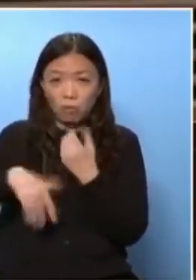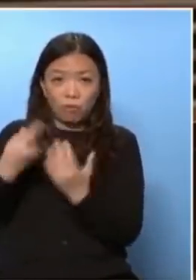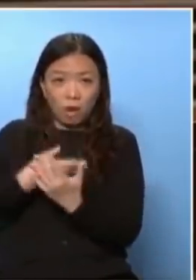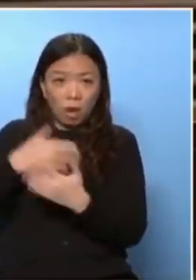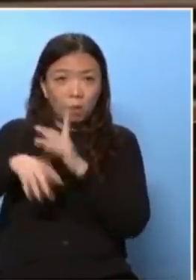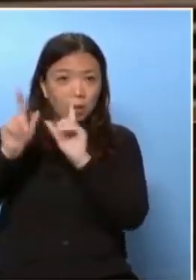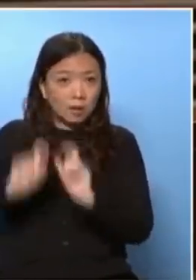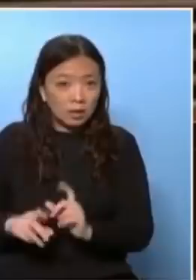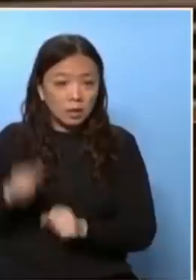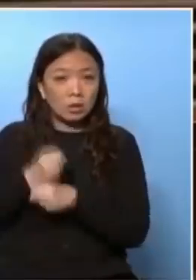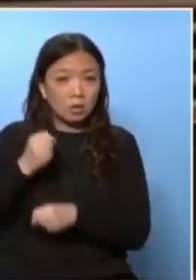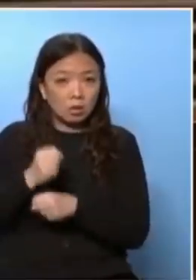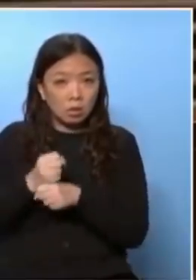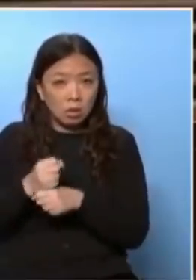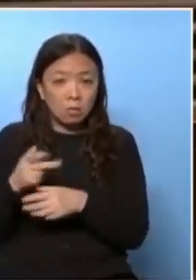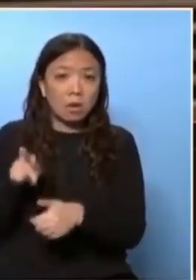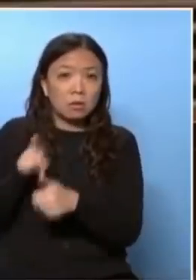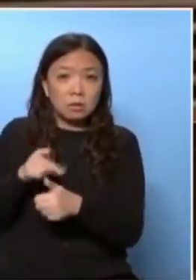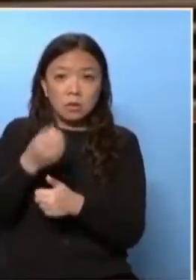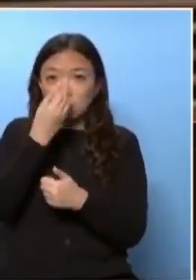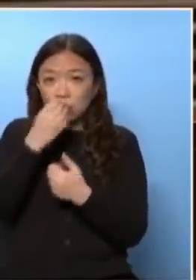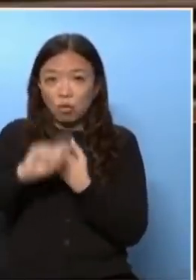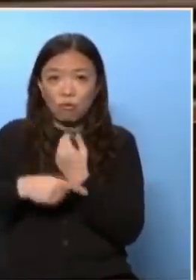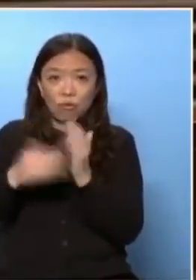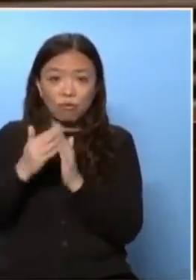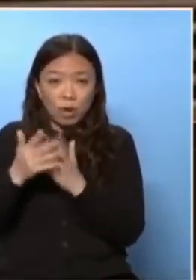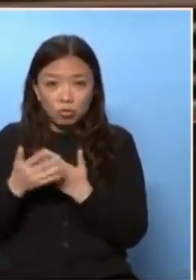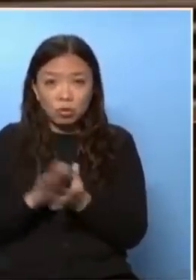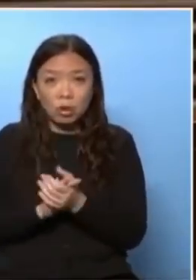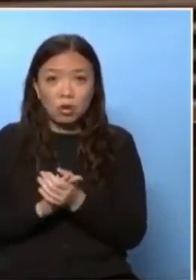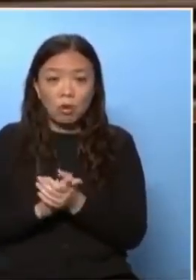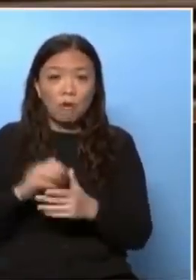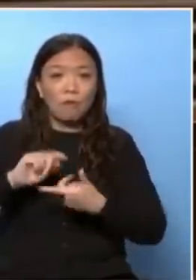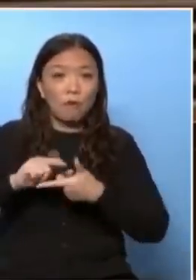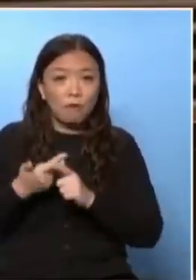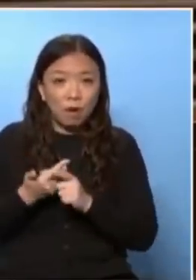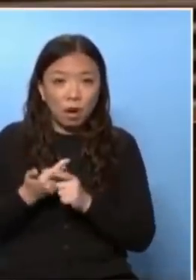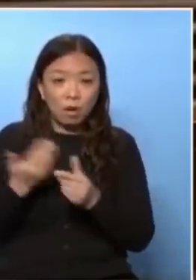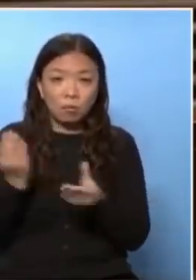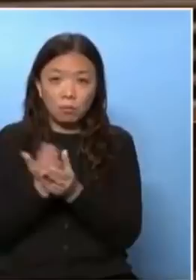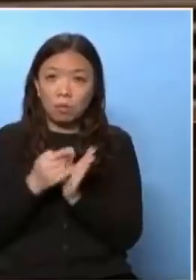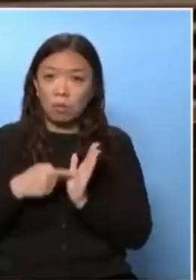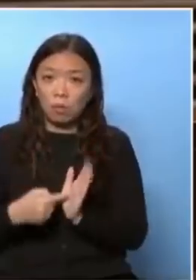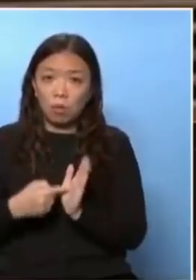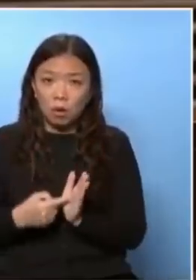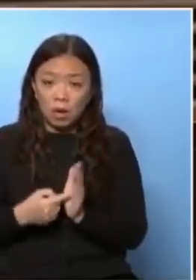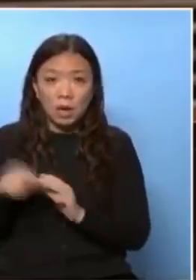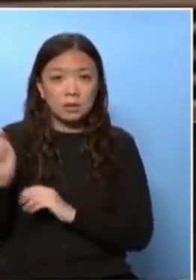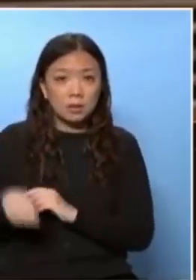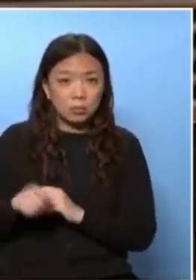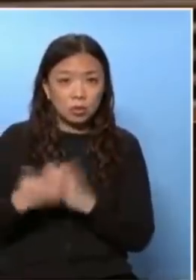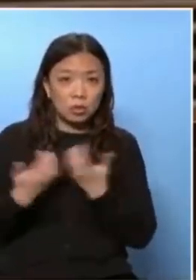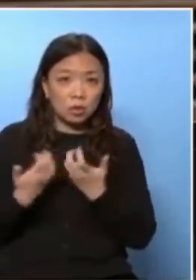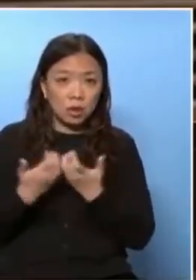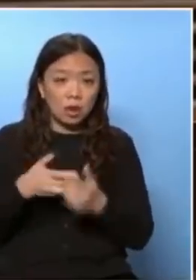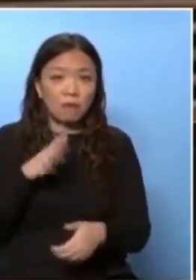行事，以及只是引用香港法院的做法和案例去審訊和量刑。我們